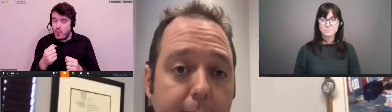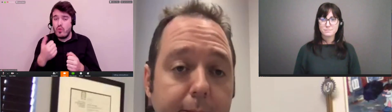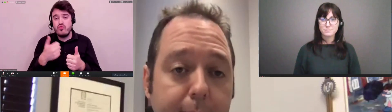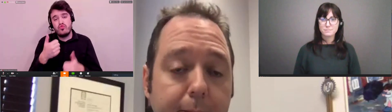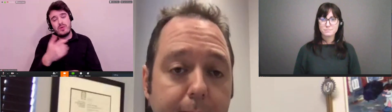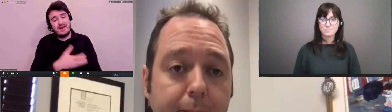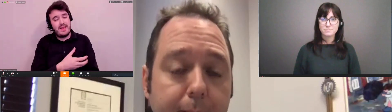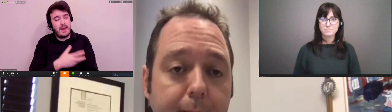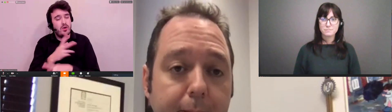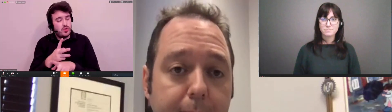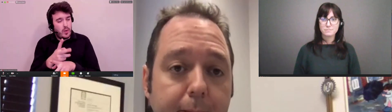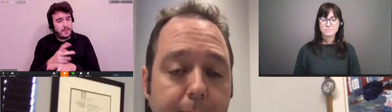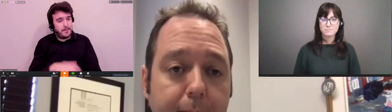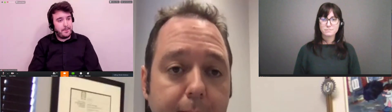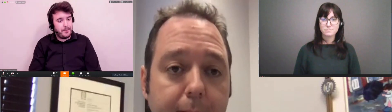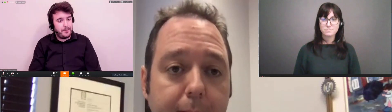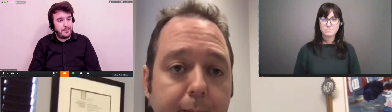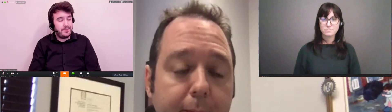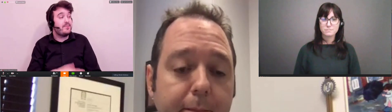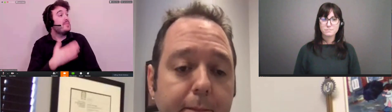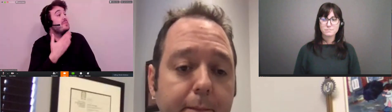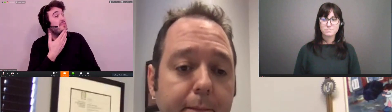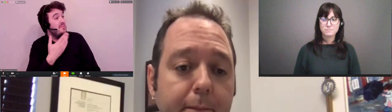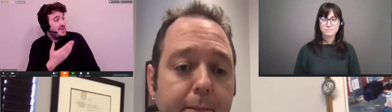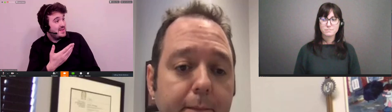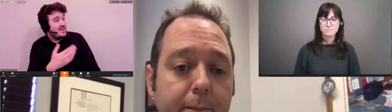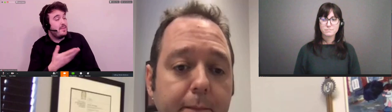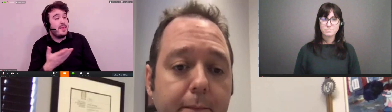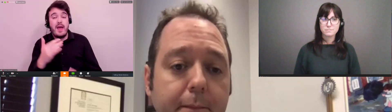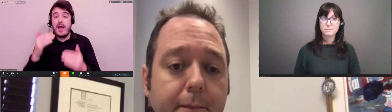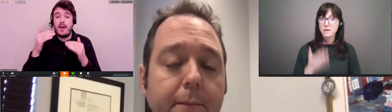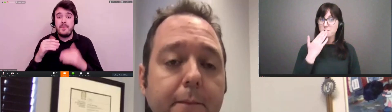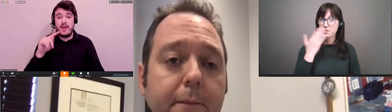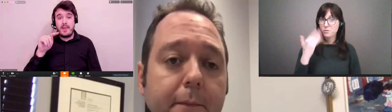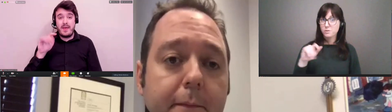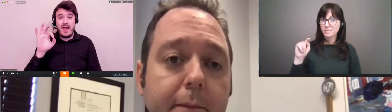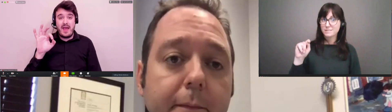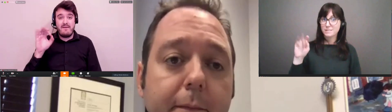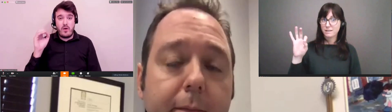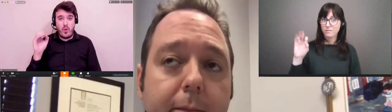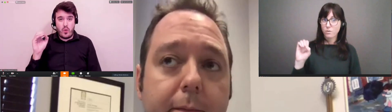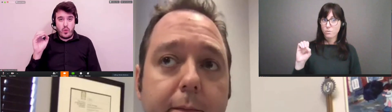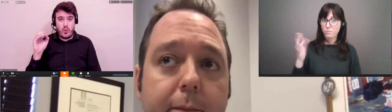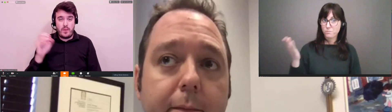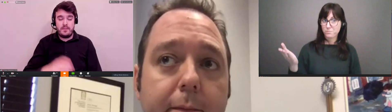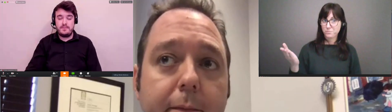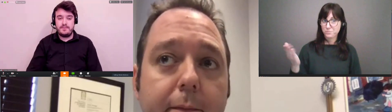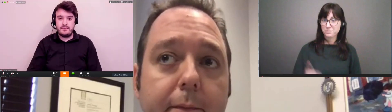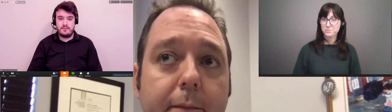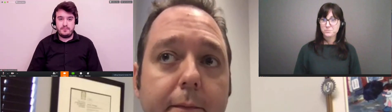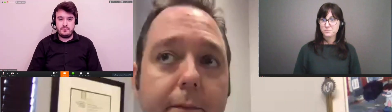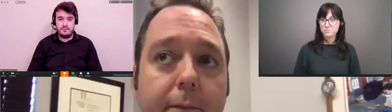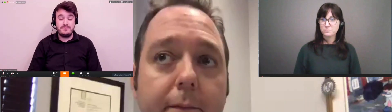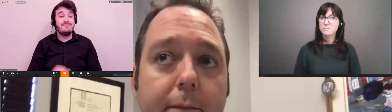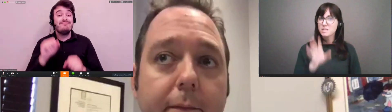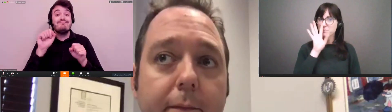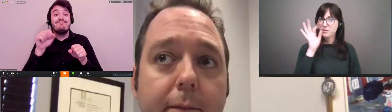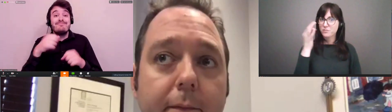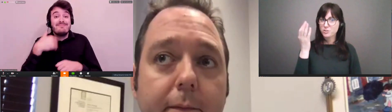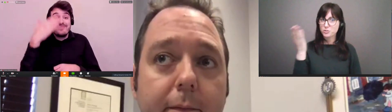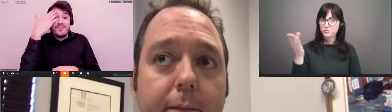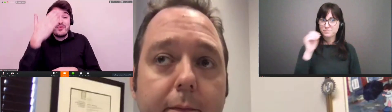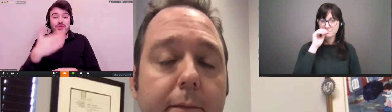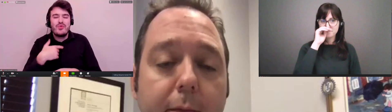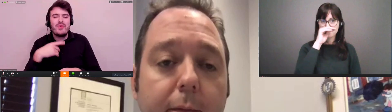soins. Merci. Maintenant, c'est TFO. TFO pour les prochaines questions. Oui, bonjour. Ma question